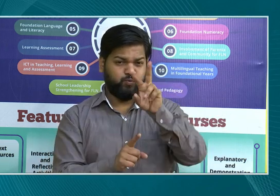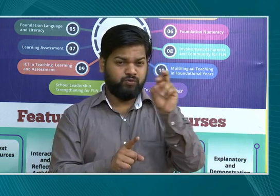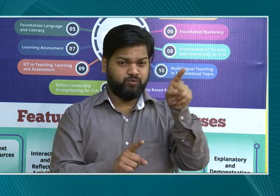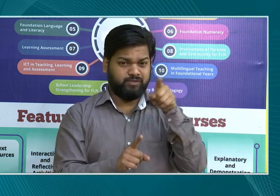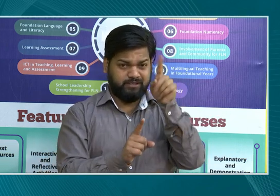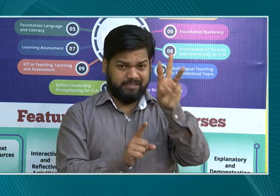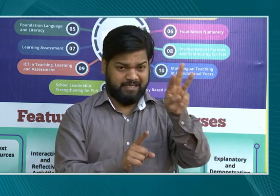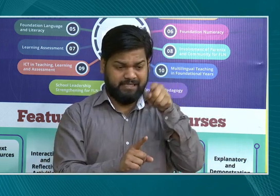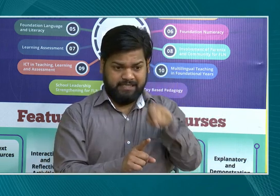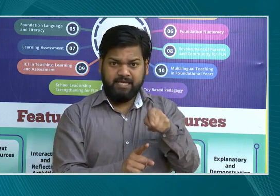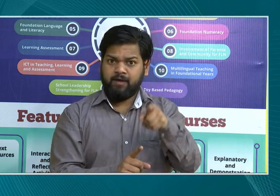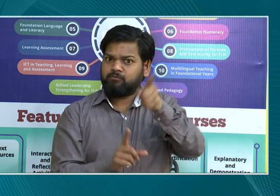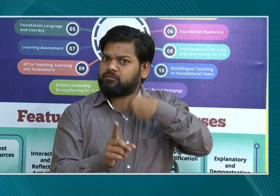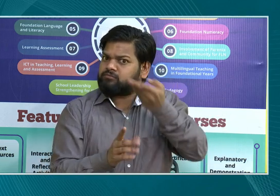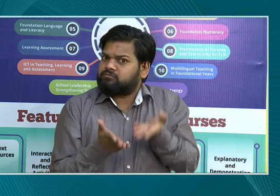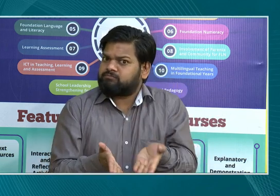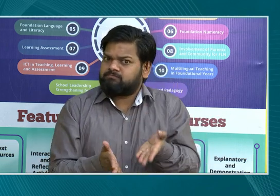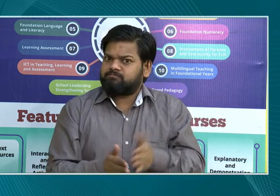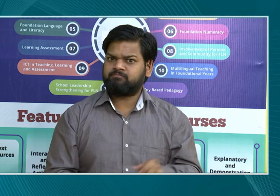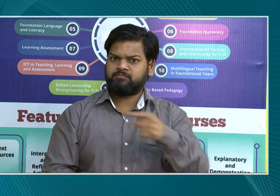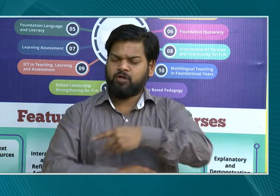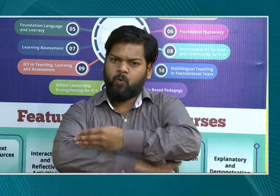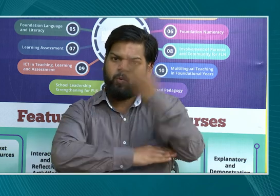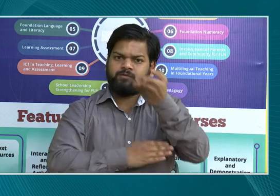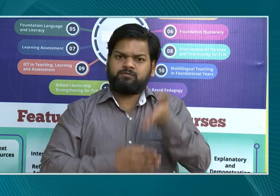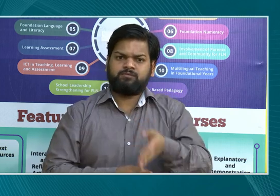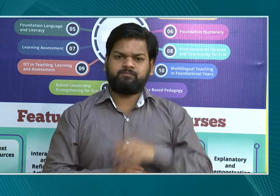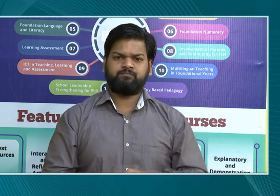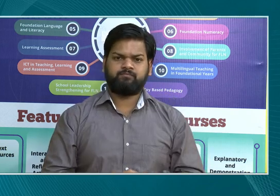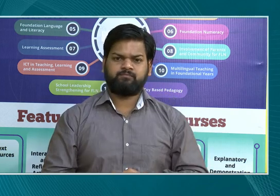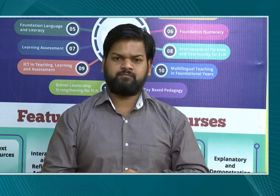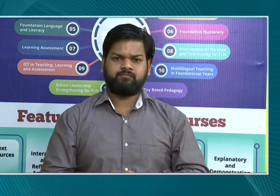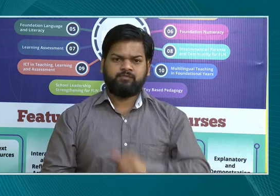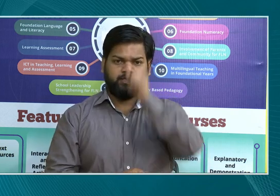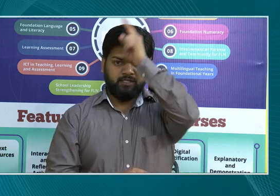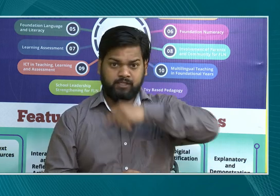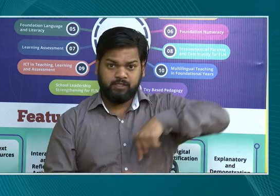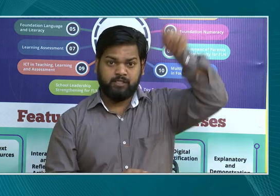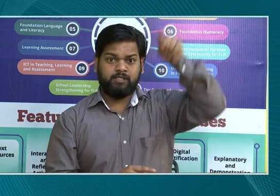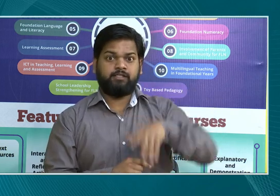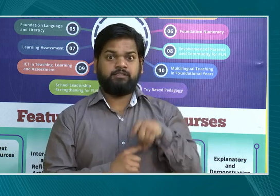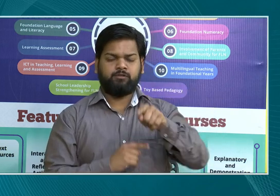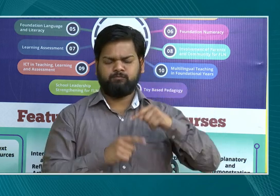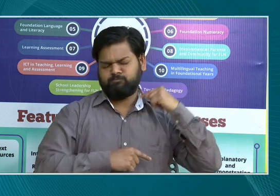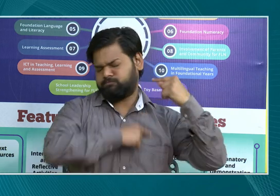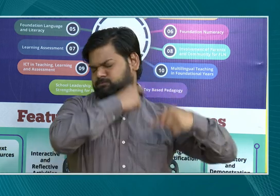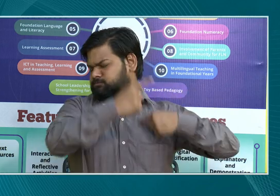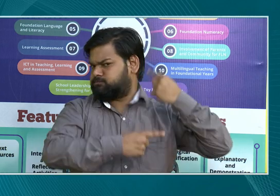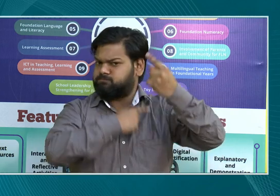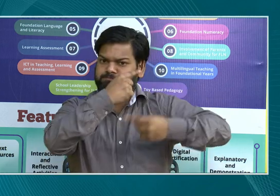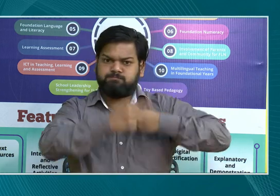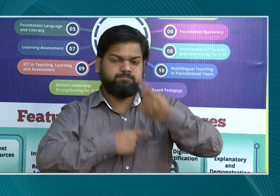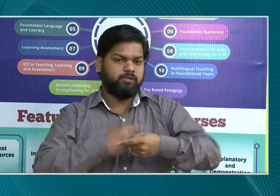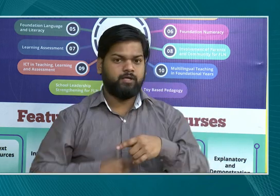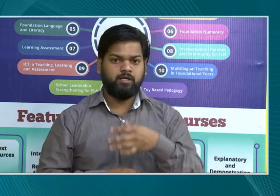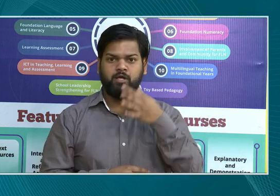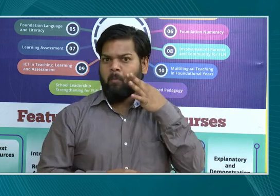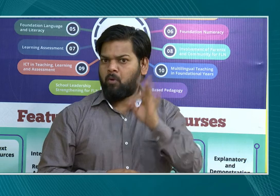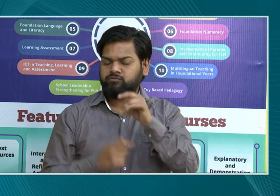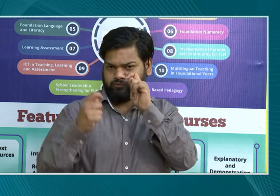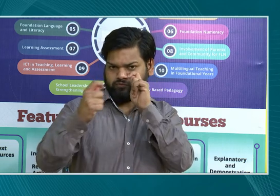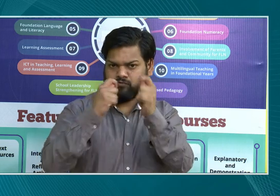एनीमेशन दीपाली कमिटेड तू डी डेमोक्रेसी एंड मल्टीलेतलिज्म इंडियाज T20 प्रेसीडेंसी वुड बी अन वाटर शेड मोमेंट इन डी हिस्ट्री आगे इट इसे तू प्ले एन